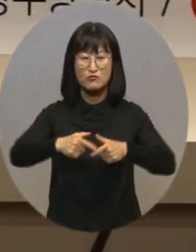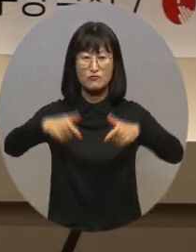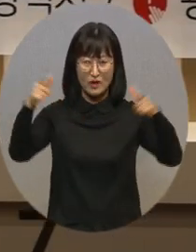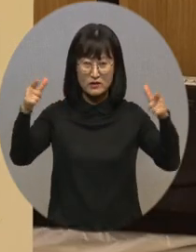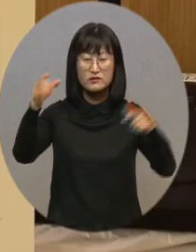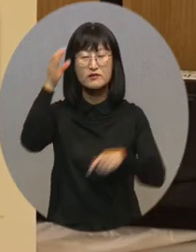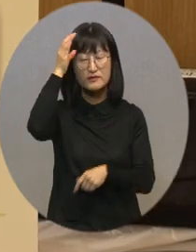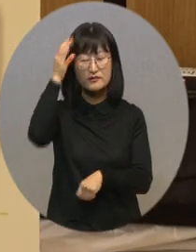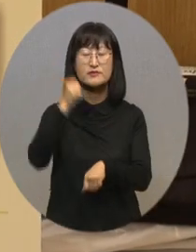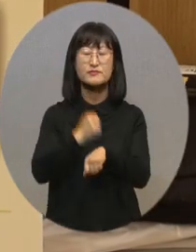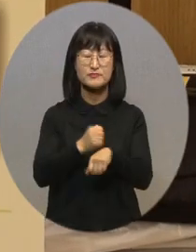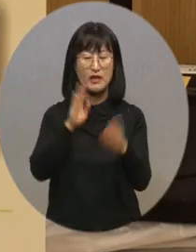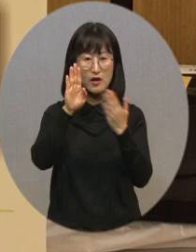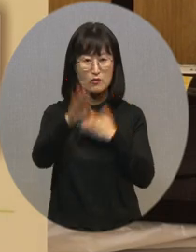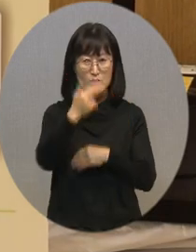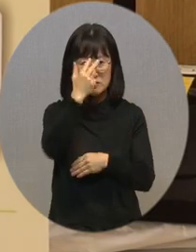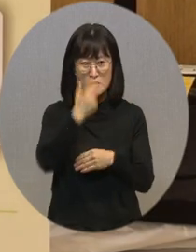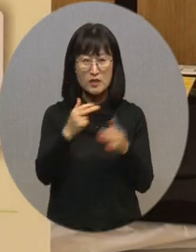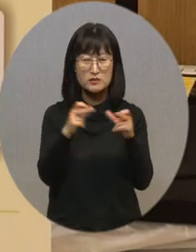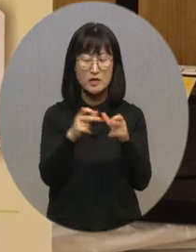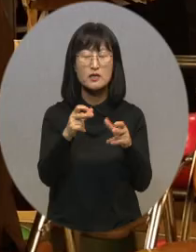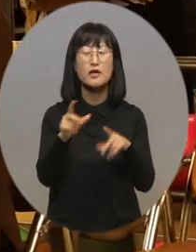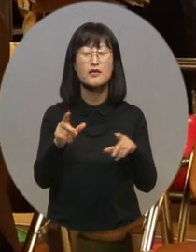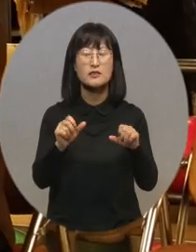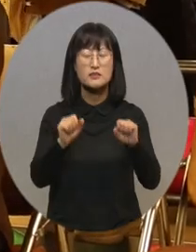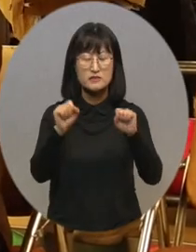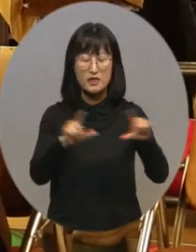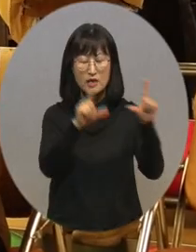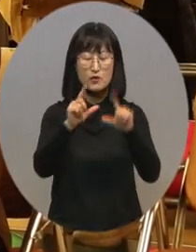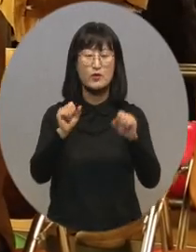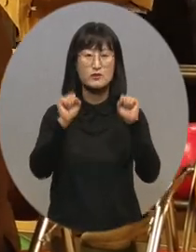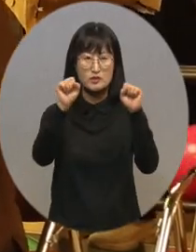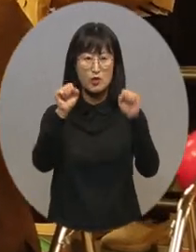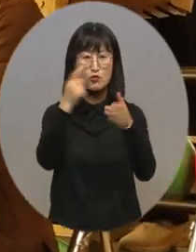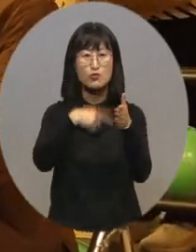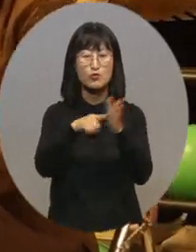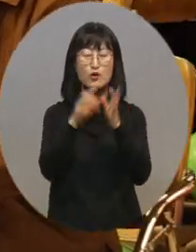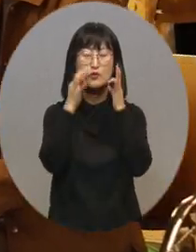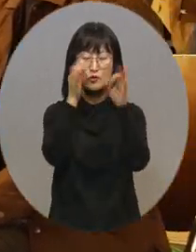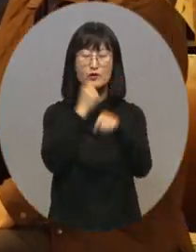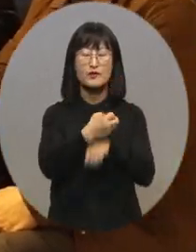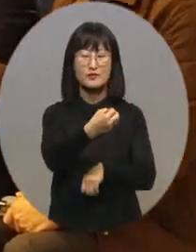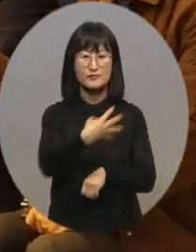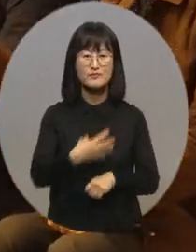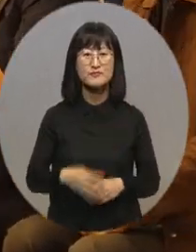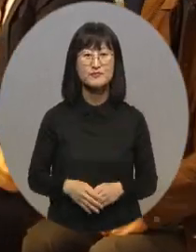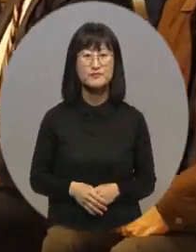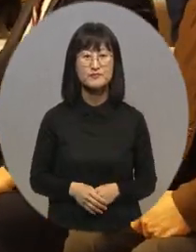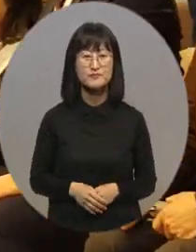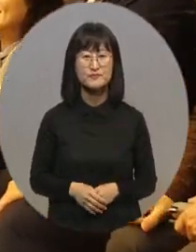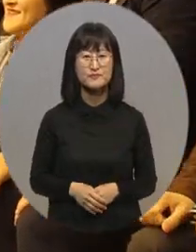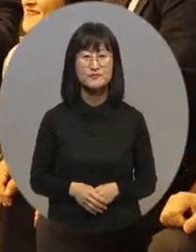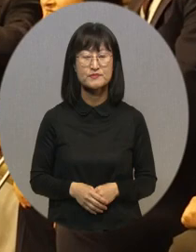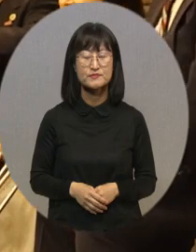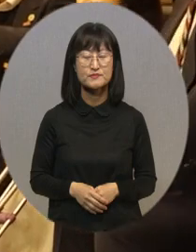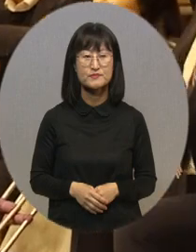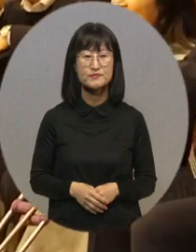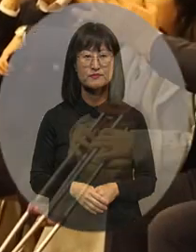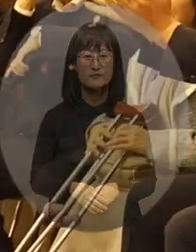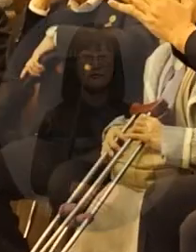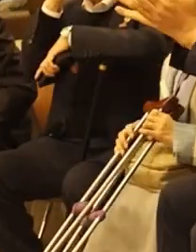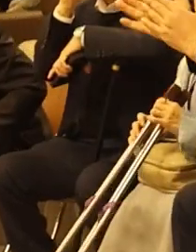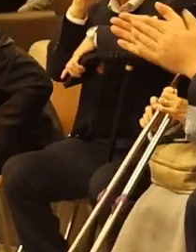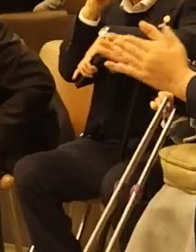기대한다며 앞으로도 시각장애인의 생활체육 참여를 위해 더욱 힘쓰겠다고 밝혔습니다. 복지TV